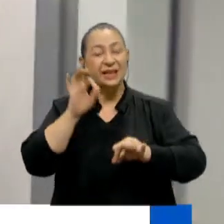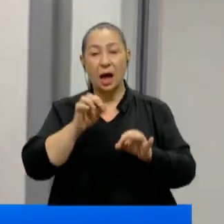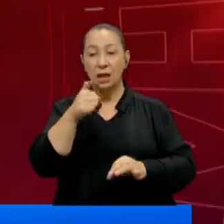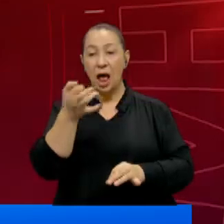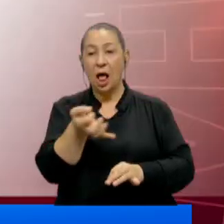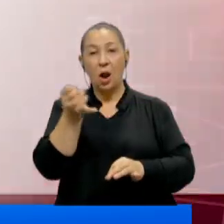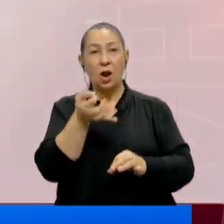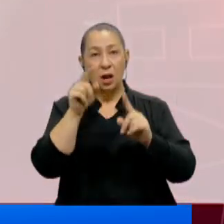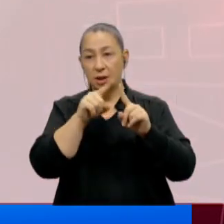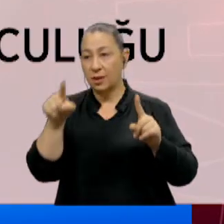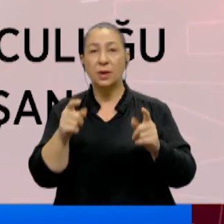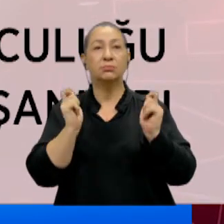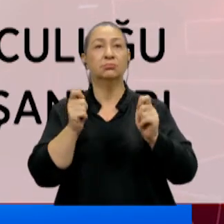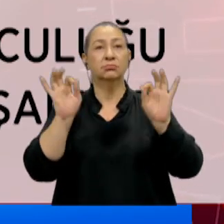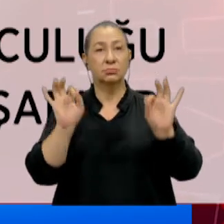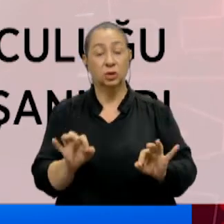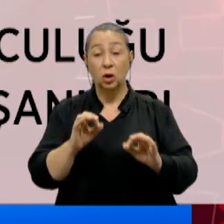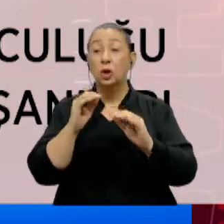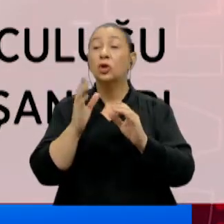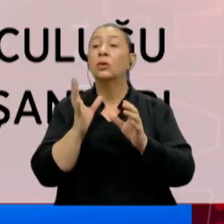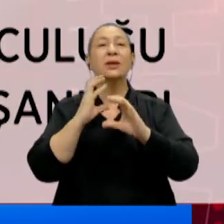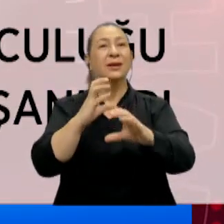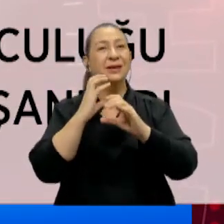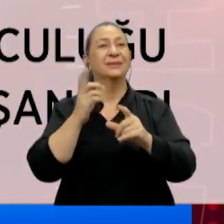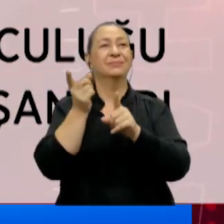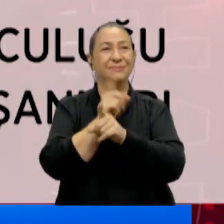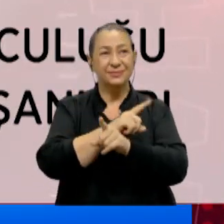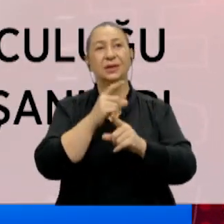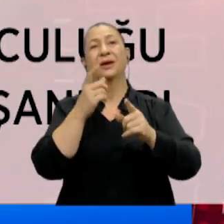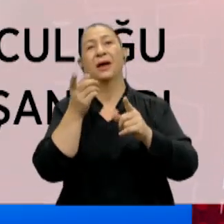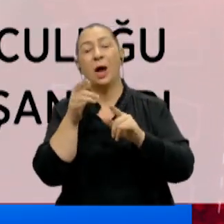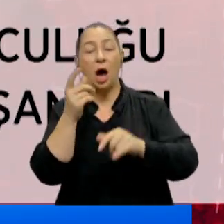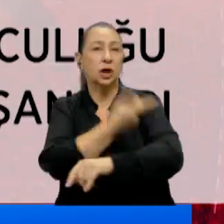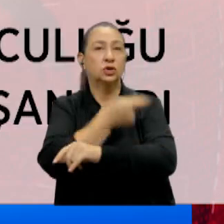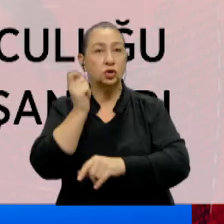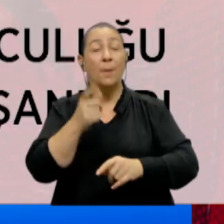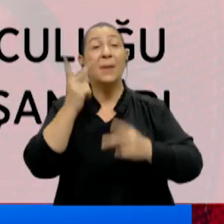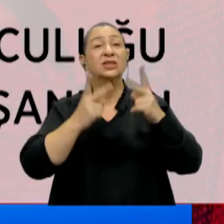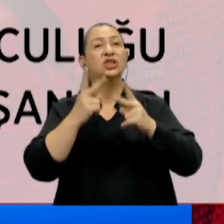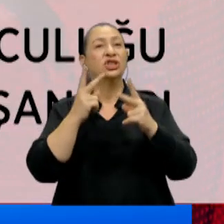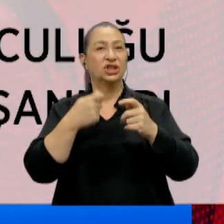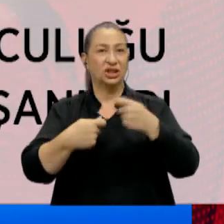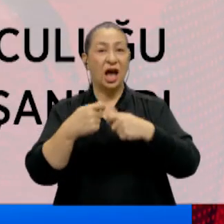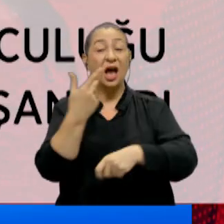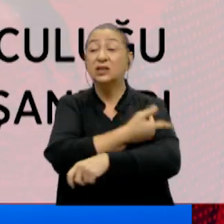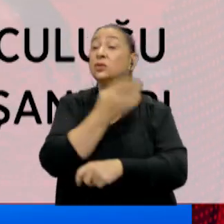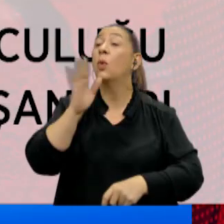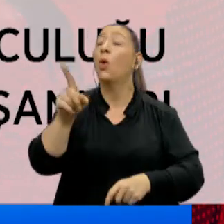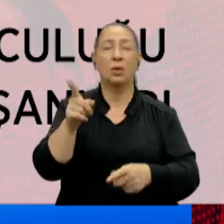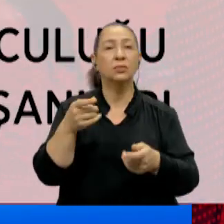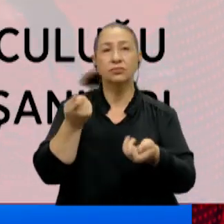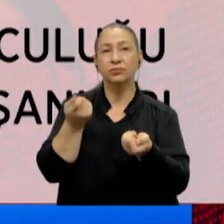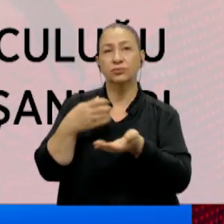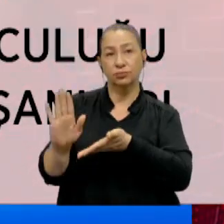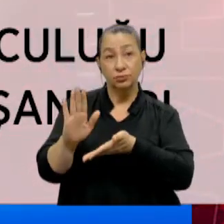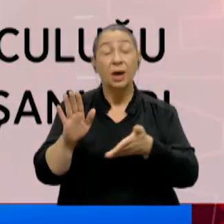Eylül itibariyle başlıyor. Toplu ulaşımın sağlandığı seyahatler için de aşı zorunlu. Hatta bazı şirketler aşısız çalışanlarına kapılarını